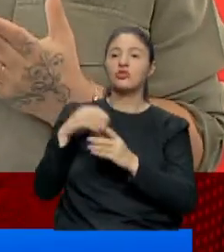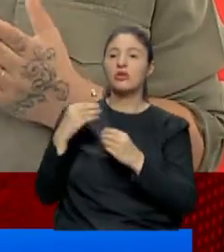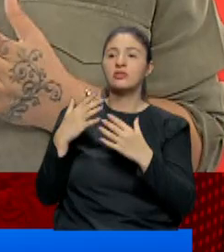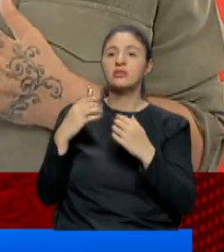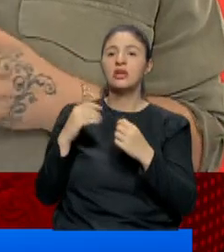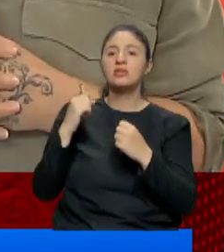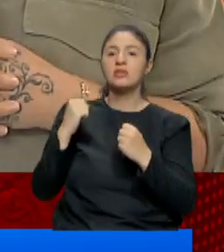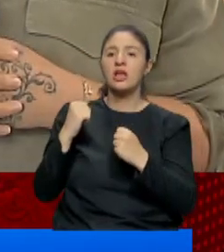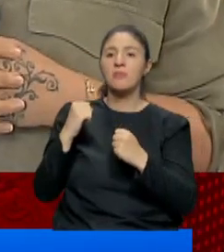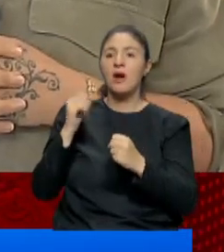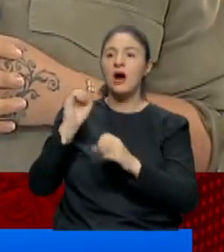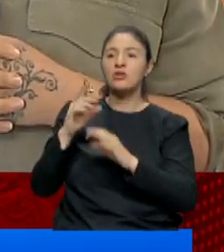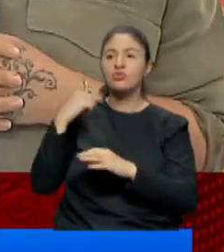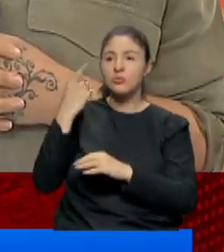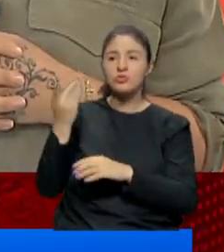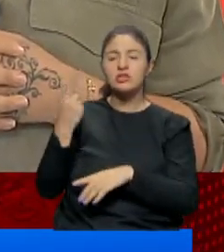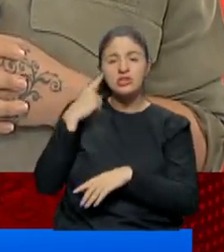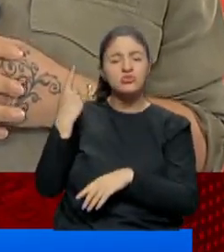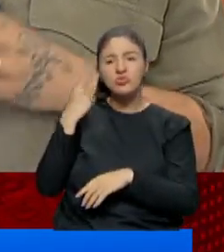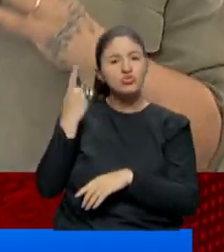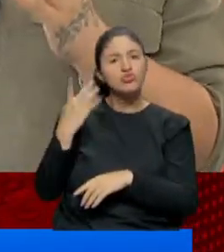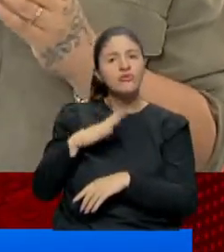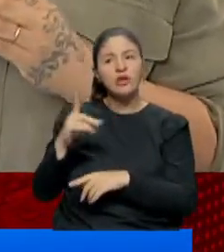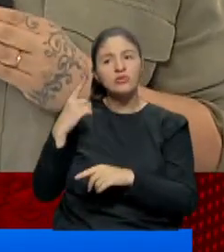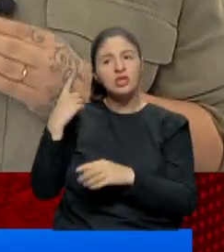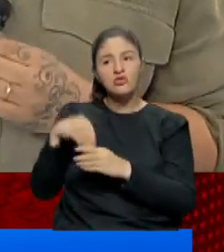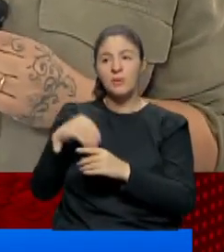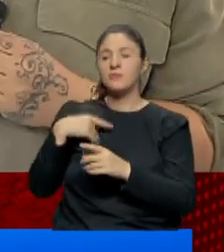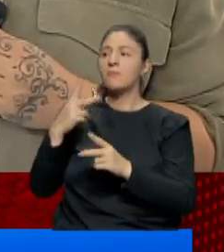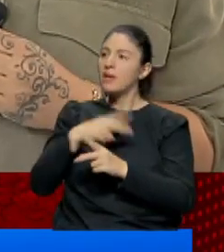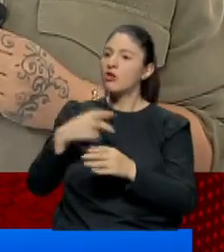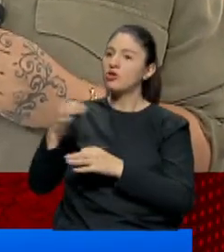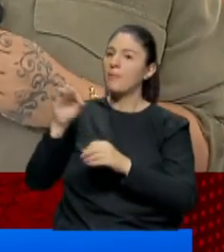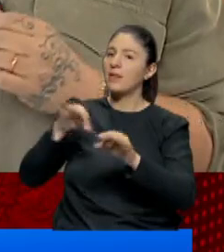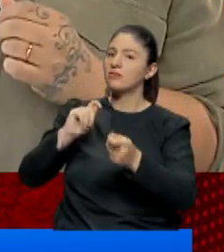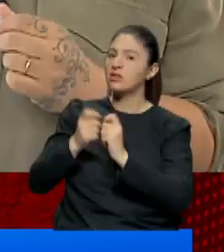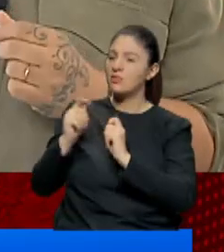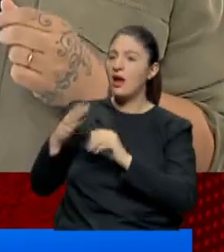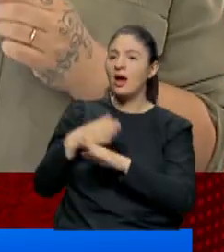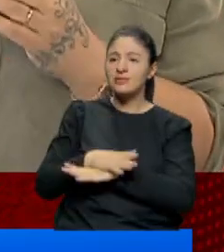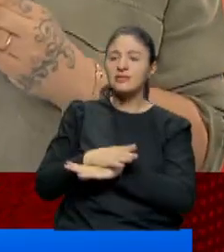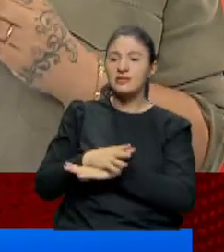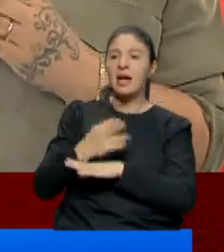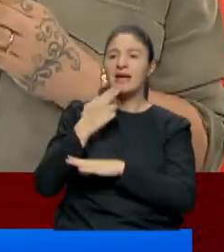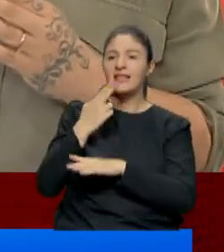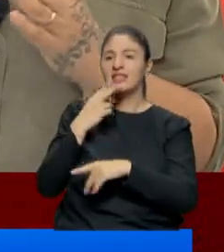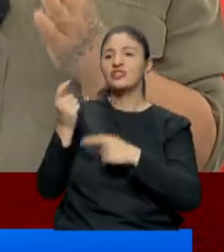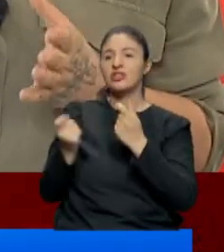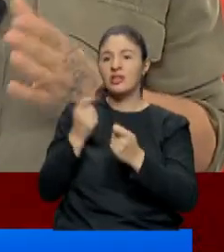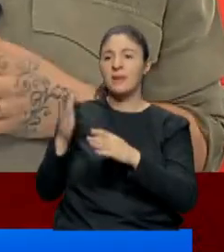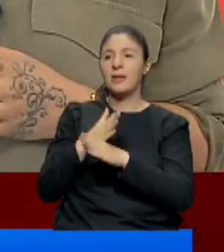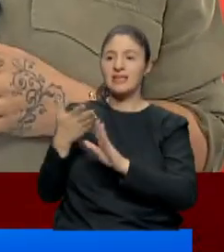şeyse çok sağlam attıkları görüldü Bunun için bir şey düşünüyor musunuz neden sonra biz belediyenin organizasyon planı değiştirerek Aslında kadın